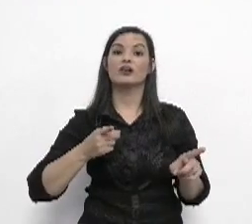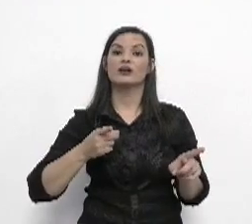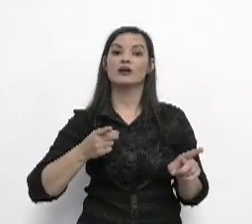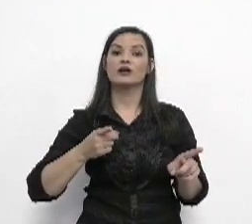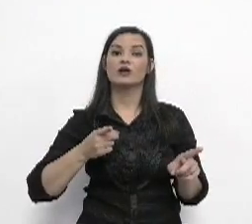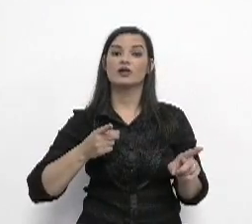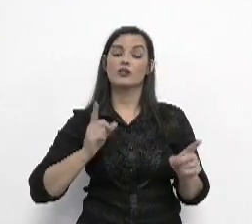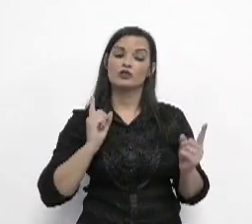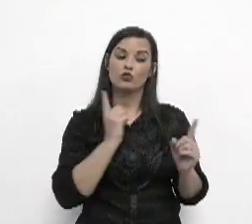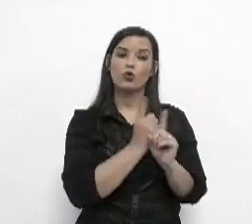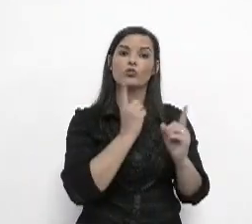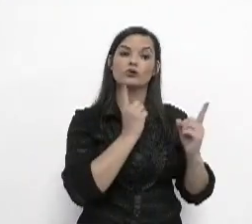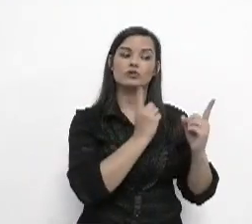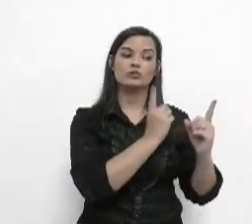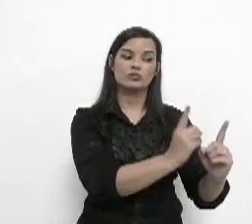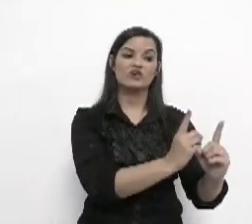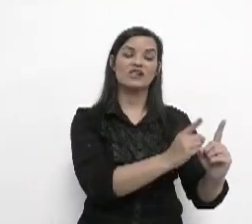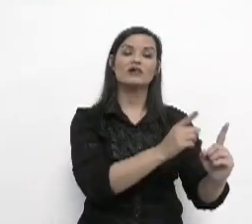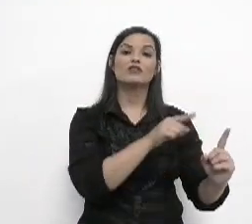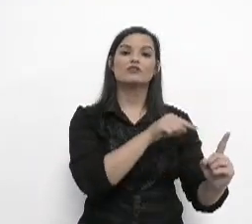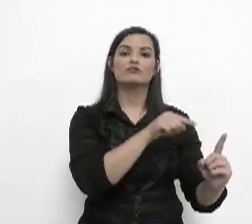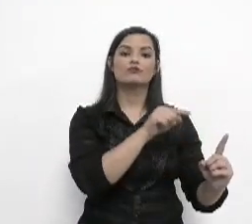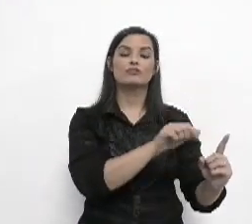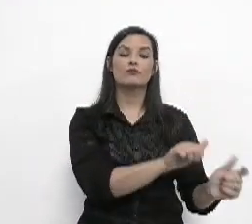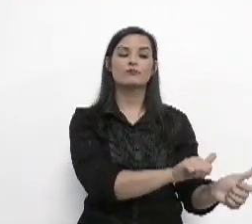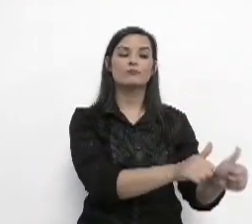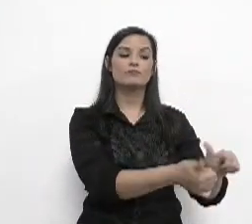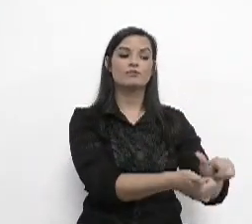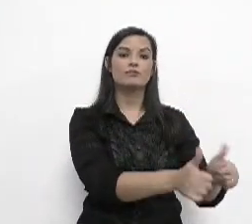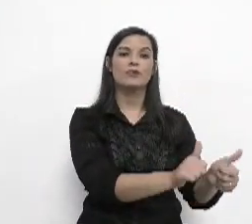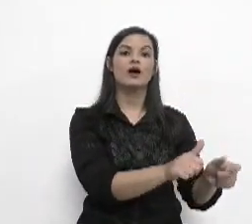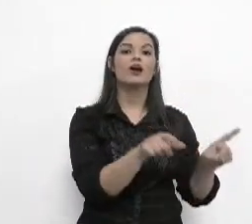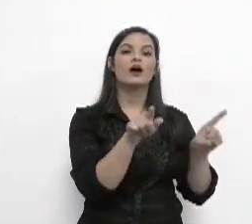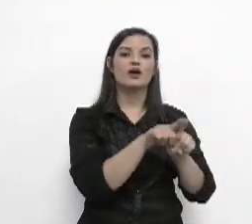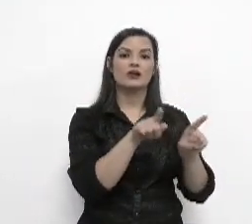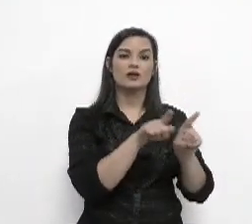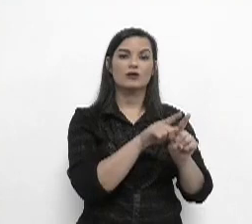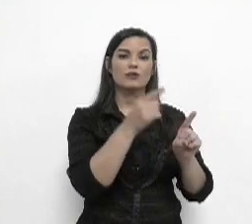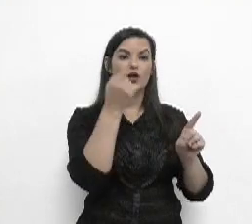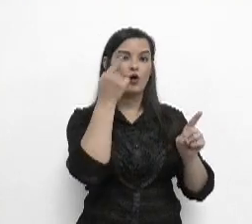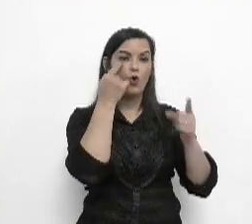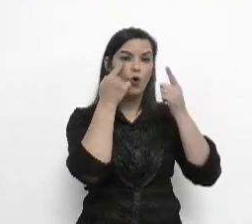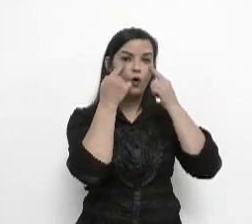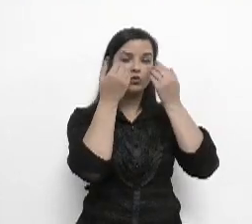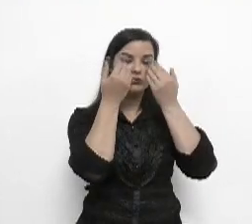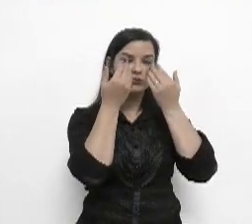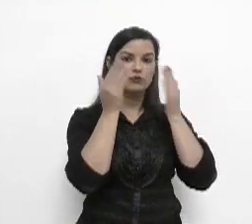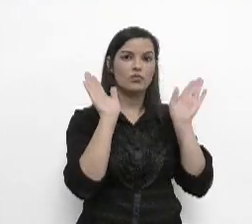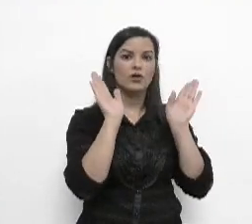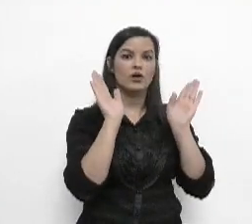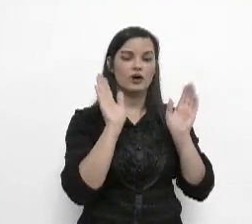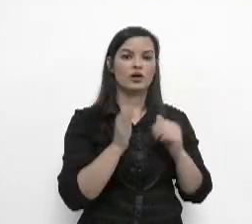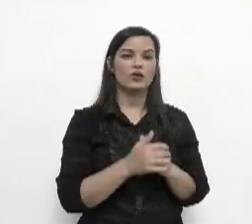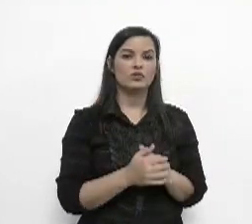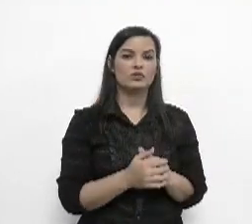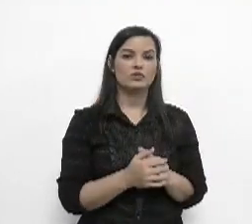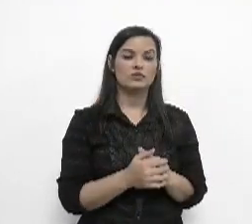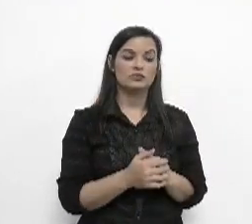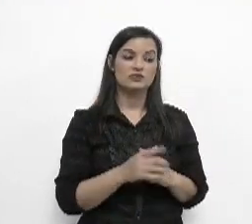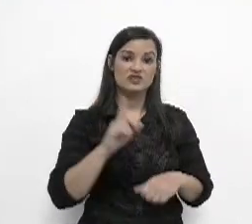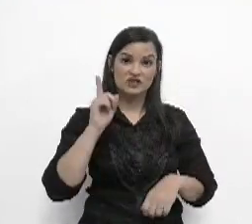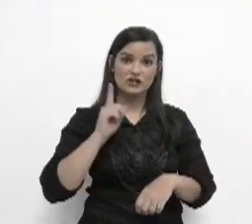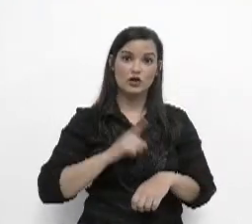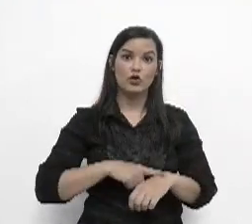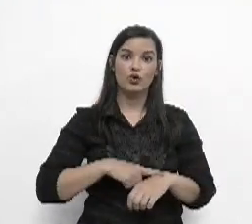que possa batizá-lo e também fazer com que seus olhos se abram. 그때 아나니아가 강력하게 거부합니다. E nesse momento,